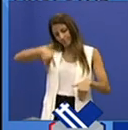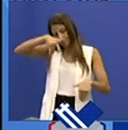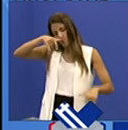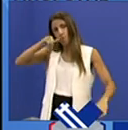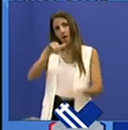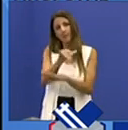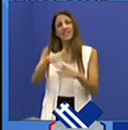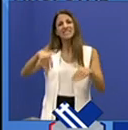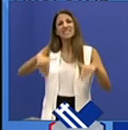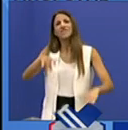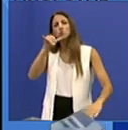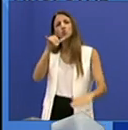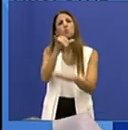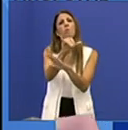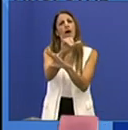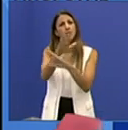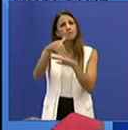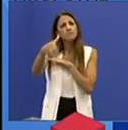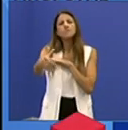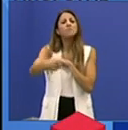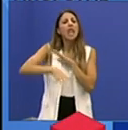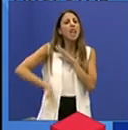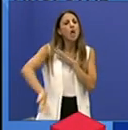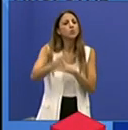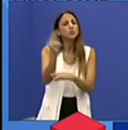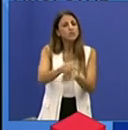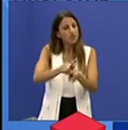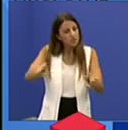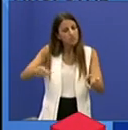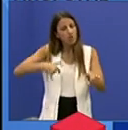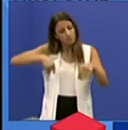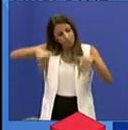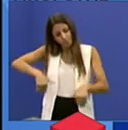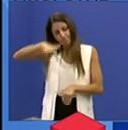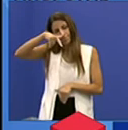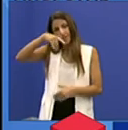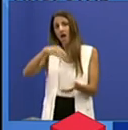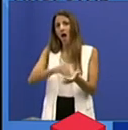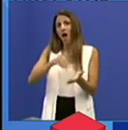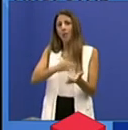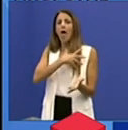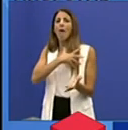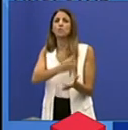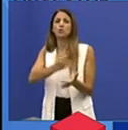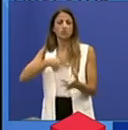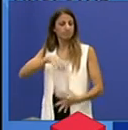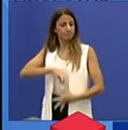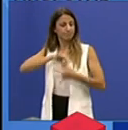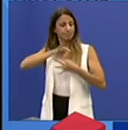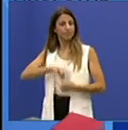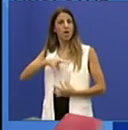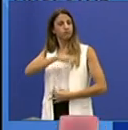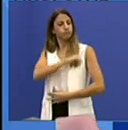και σεβασμό απέναντι στη λαϊκή ετοιμιγωρία, αλλά και με απόλυτη εμπιστοσύνη στις δυνάμεις μου να φέρω εις